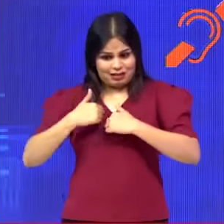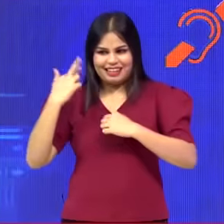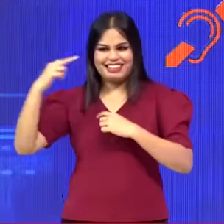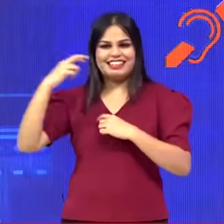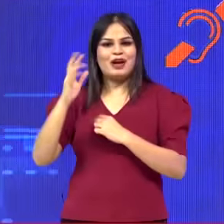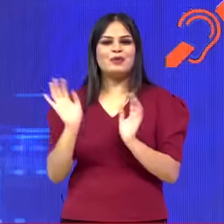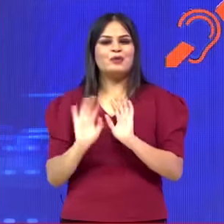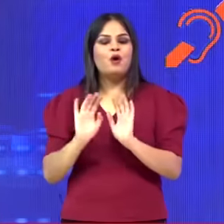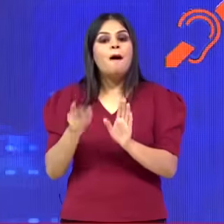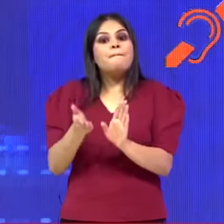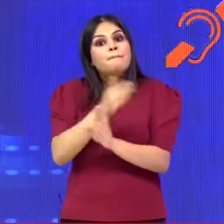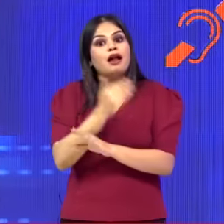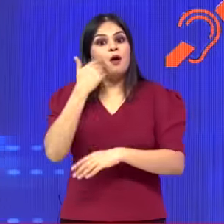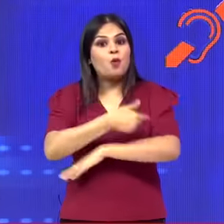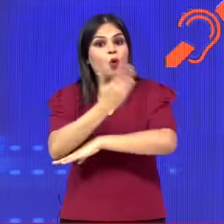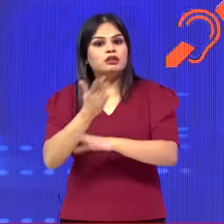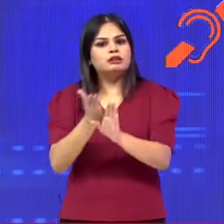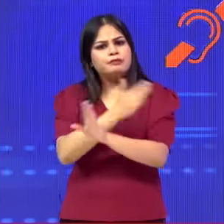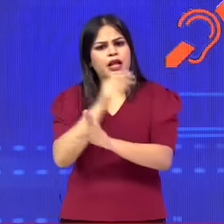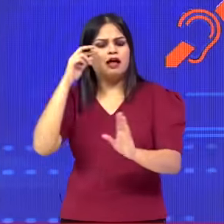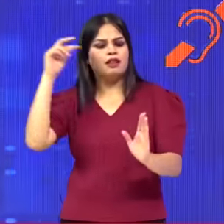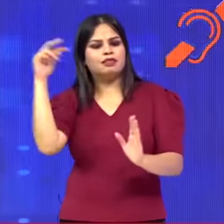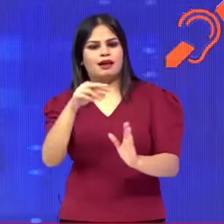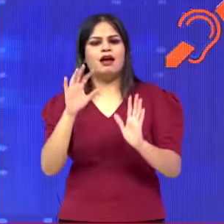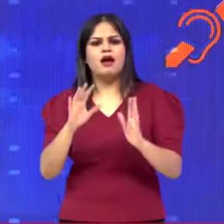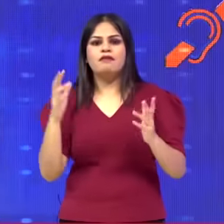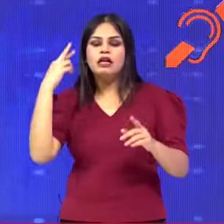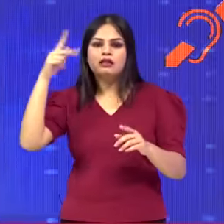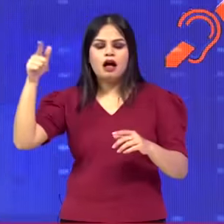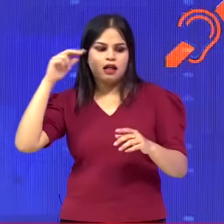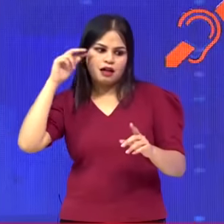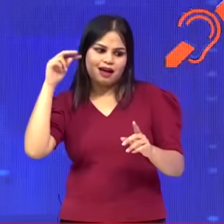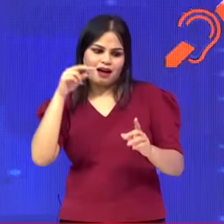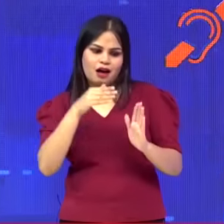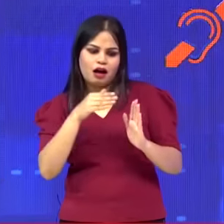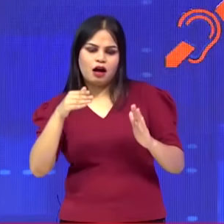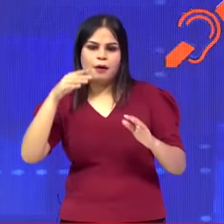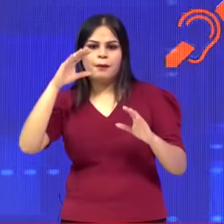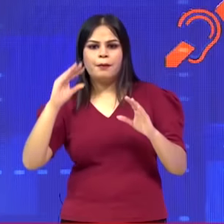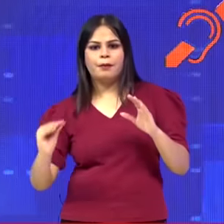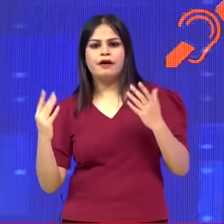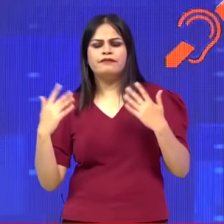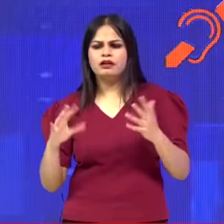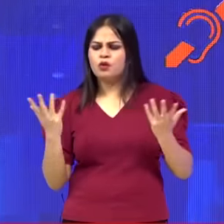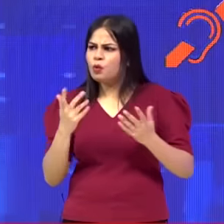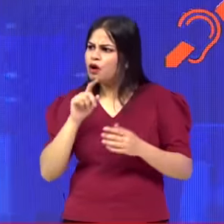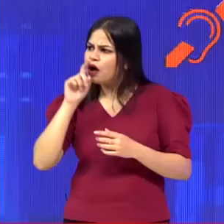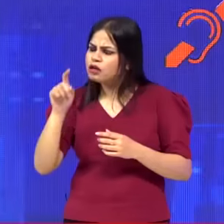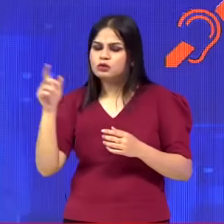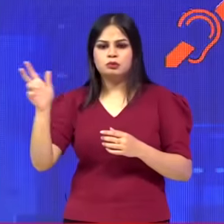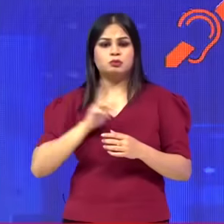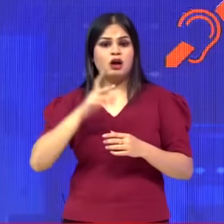शो, उन्होंने बीच में देखना बंद कर दिया बिकॉज ऑफ दिस, बिकॉज ऑफ फॉल्स कॉन्टेंट, बिकॉज ऑफ